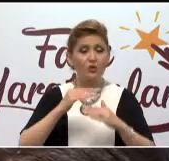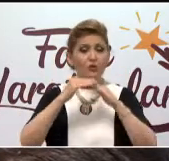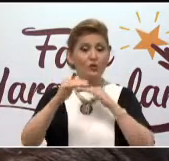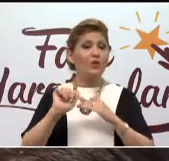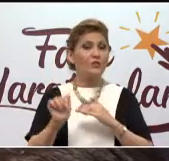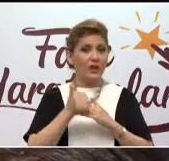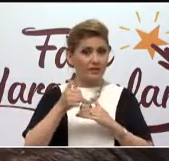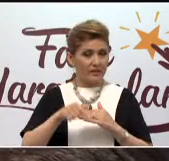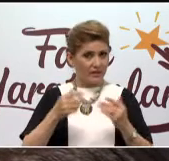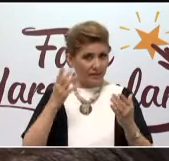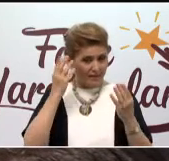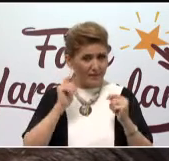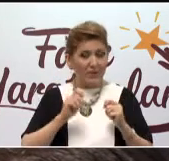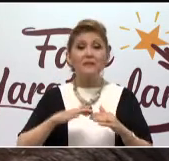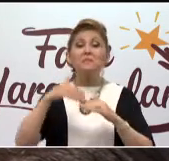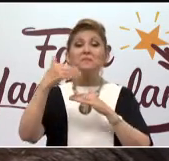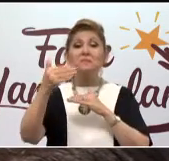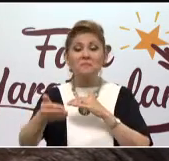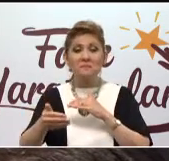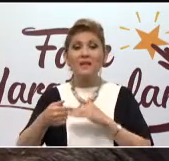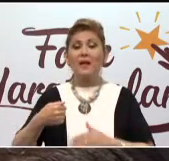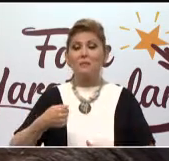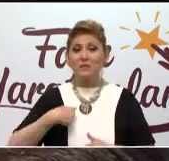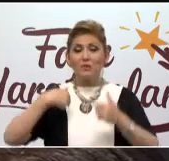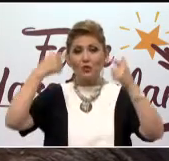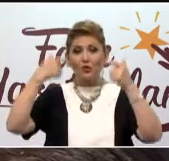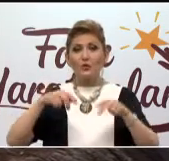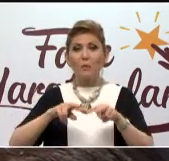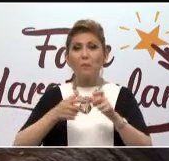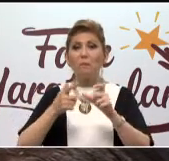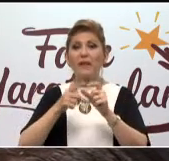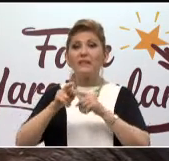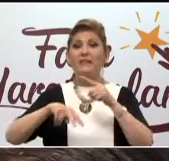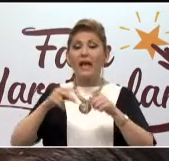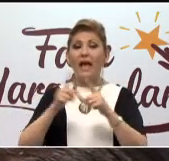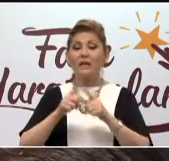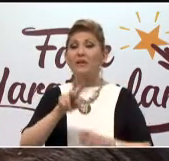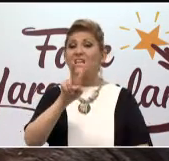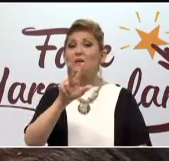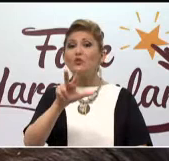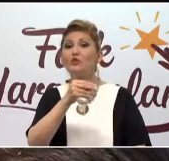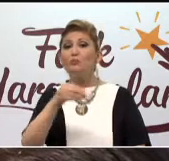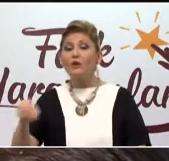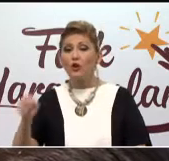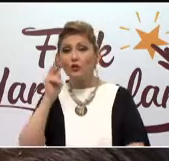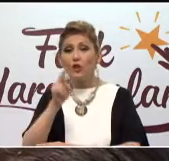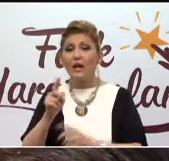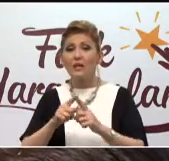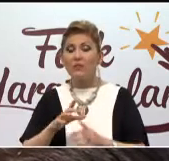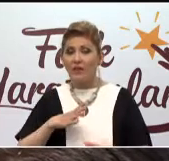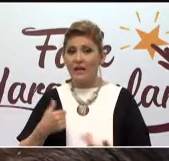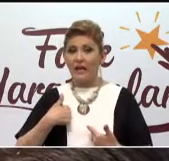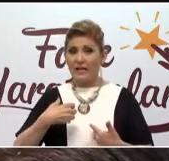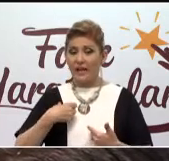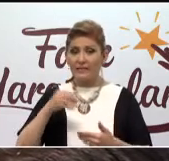fayda yaratma anlayışıyla yapıyorlar. Diğer yandan da bizim sosyal medya hesaplarımız çok güçlü. 23 milyon görüntüleme alan hesaplarımız var. Kendi ürün ve